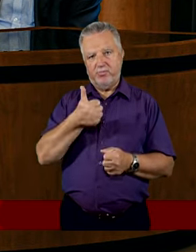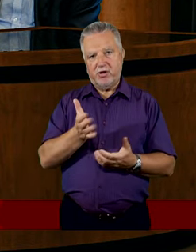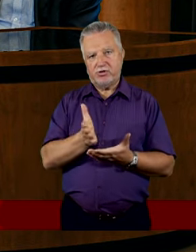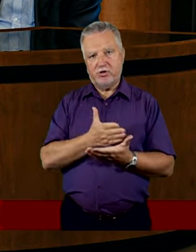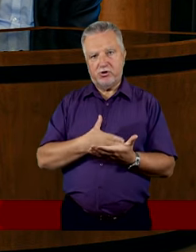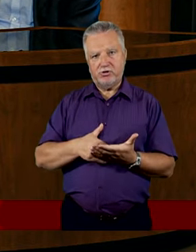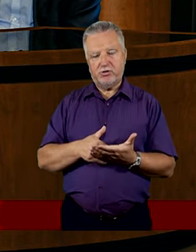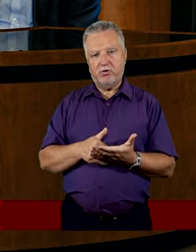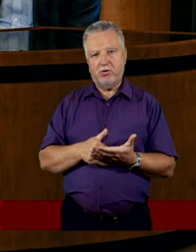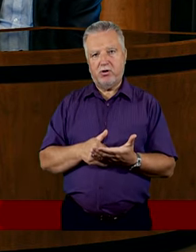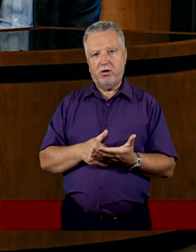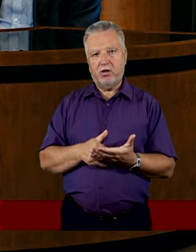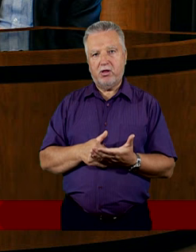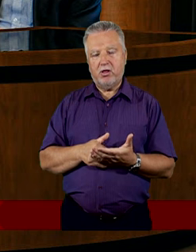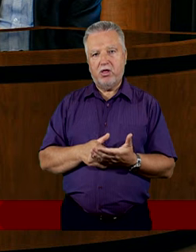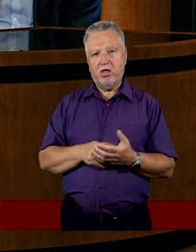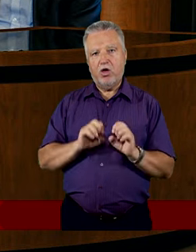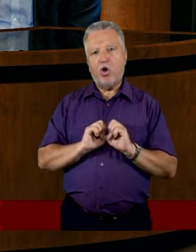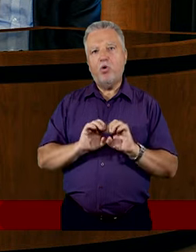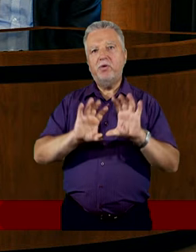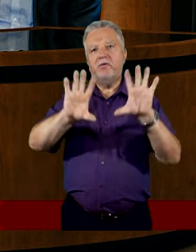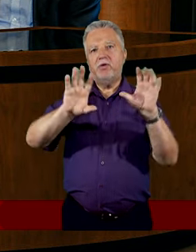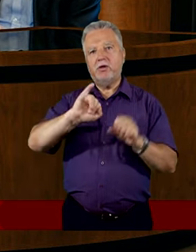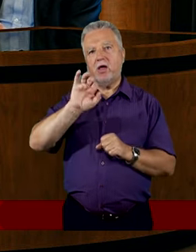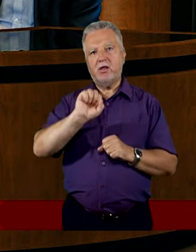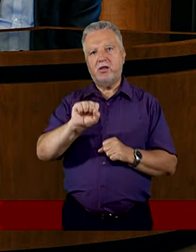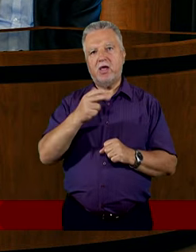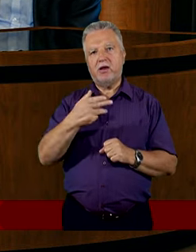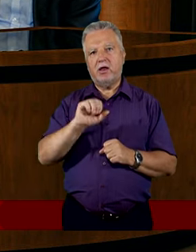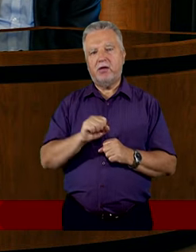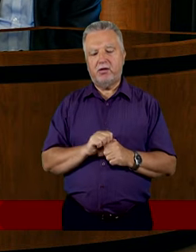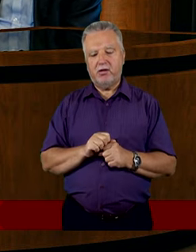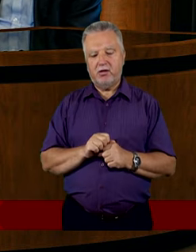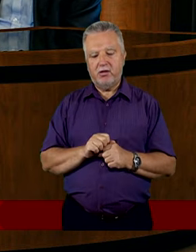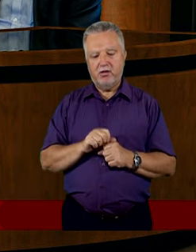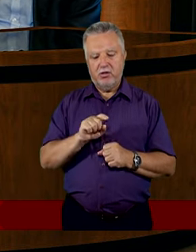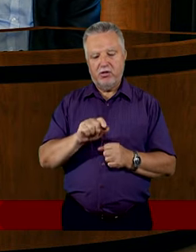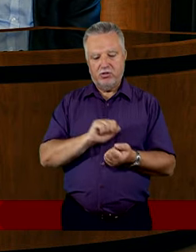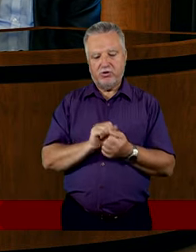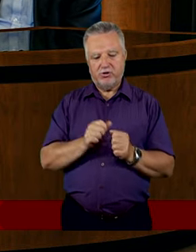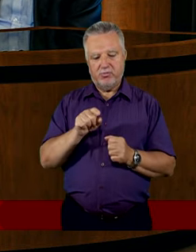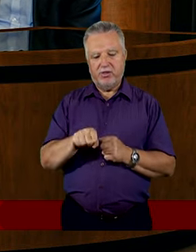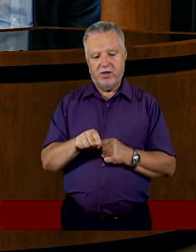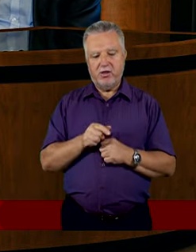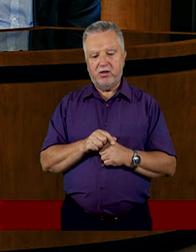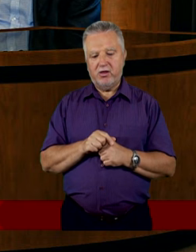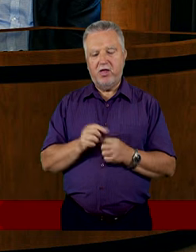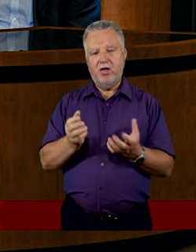21 rozdział Księgi Apokalipsy. To już są te